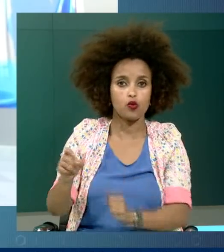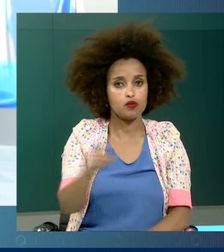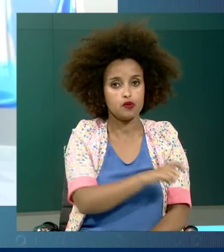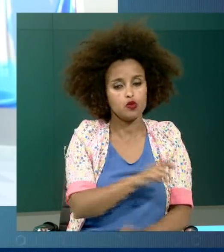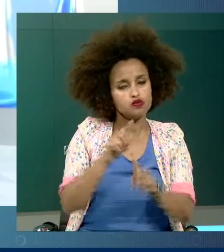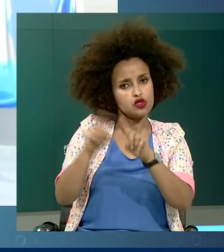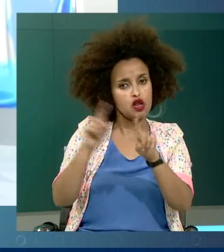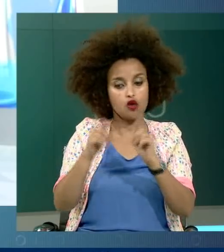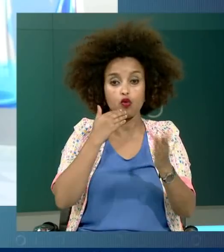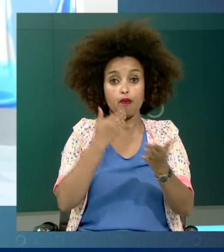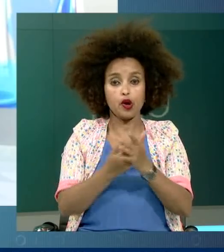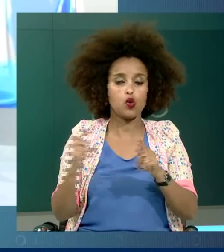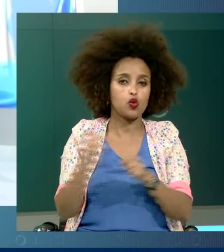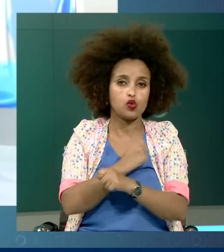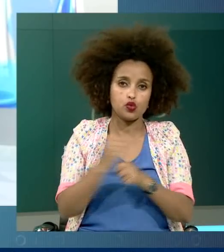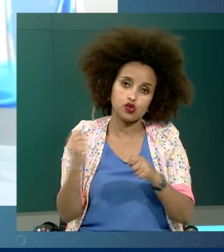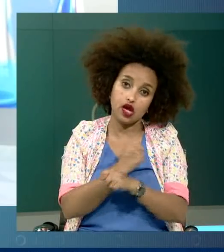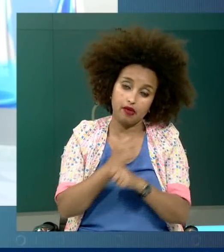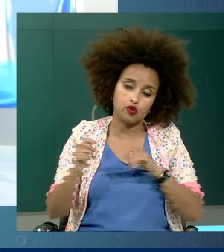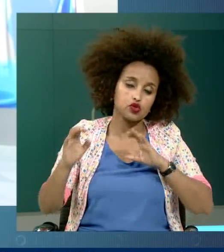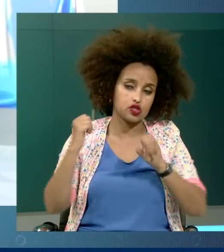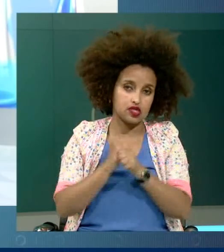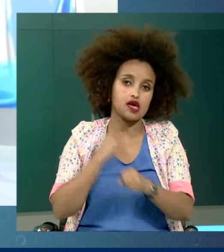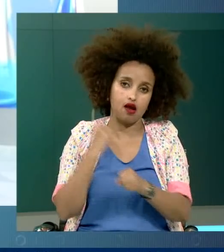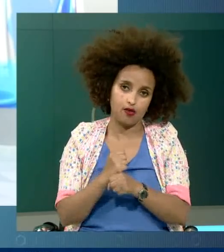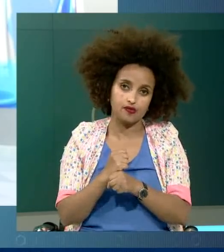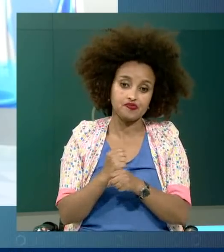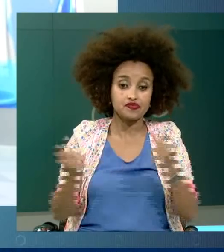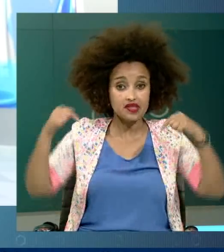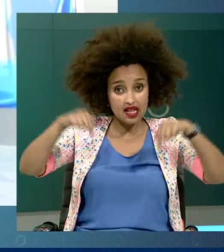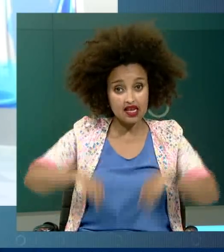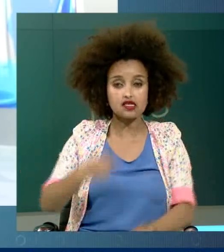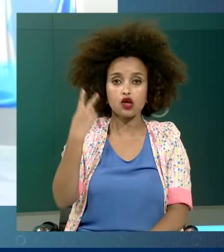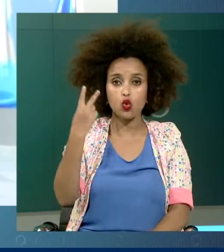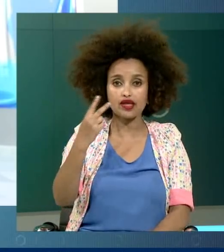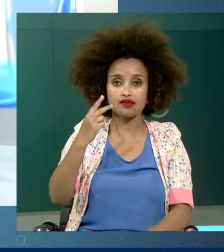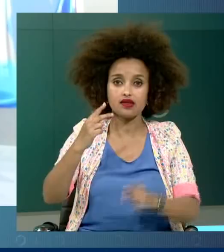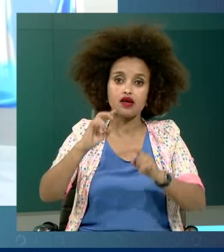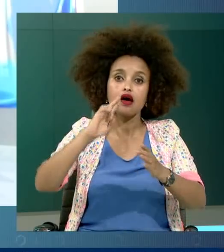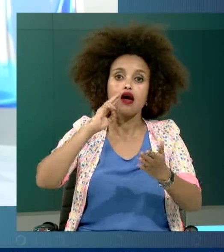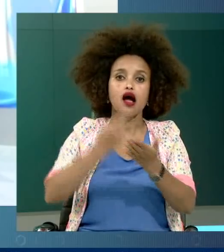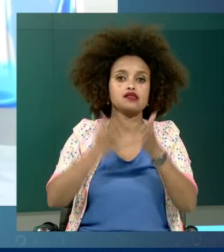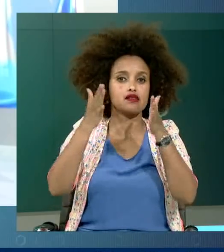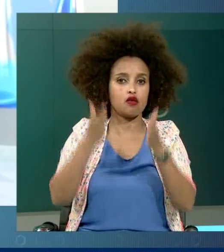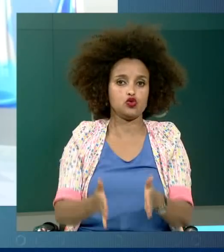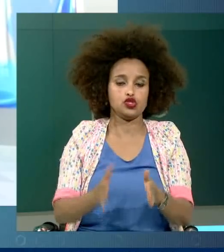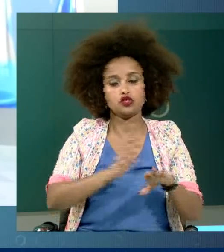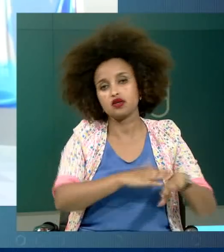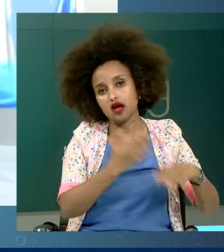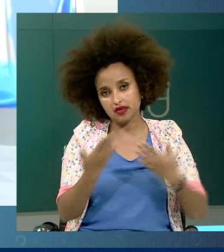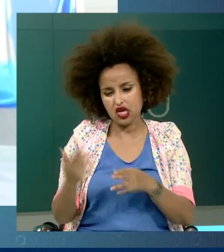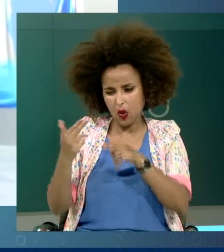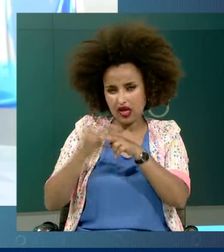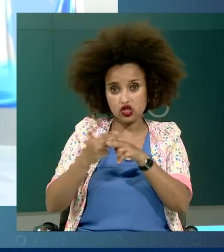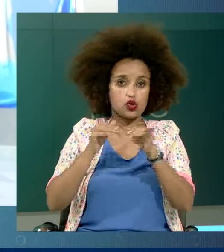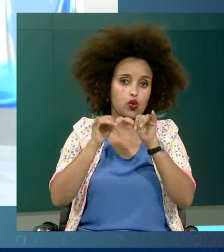የተለያዩ የበጎ ምግባር ስራዎችን ይሰራሉ ማለት ነው። ለዛሬ ሁለት ጋዜጠኞችን እዚህ ስቱዲዮ ጋብዣለሁ። አጠር ያለ ቆይታ